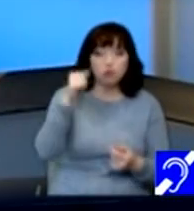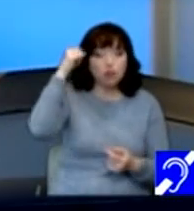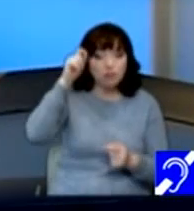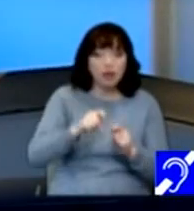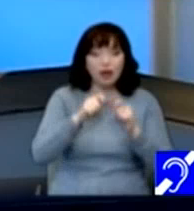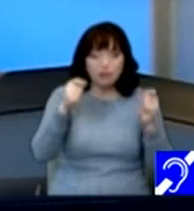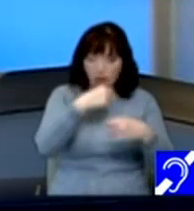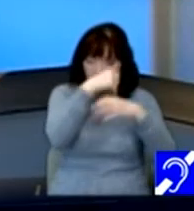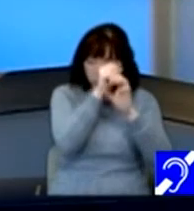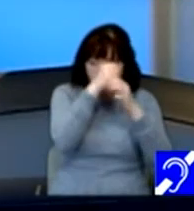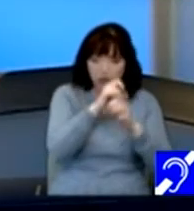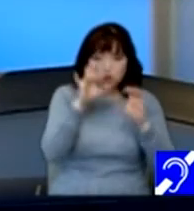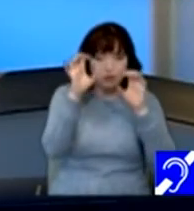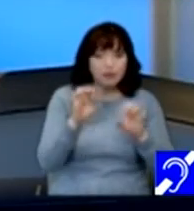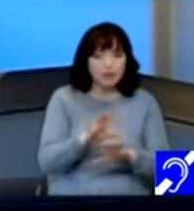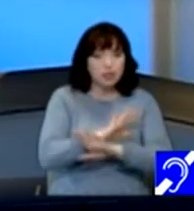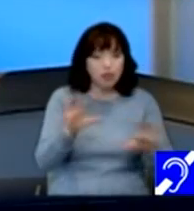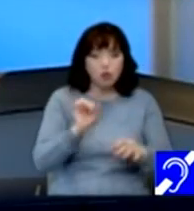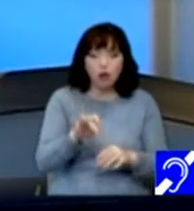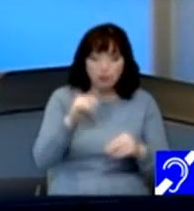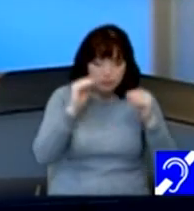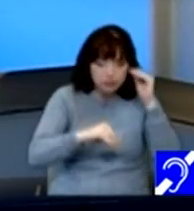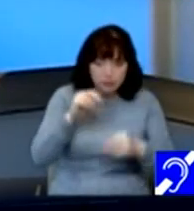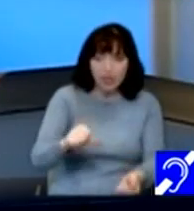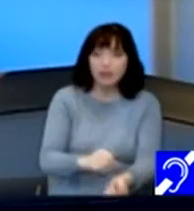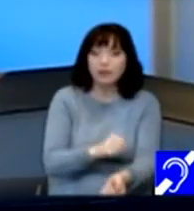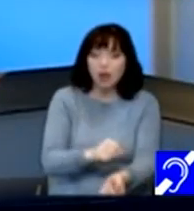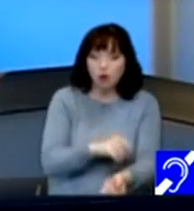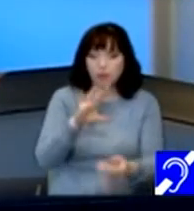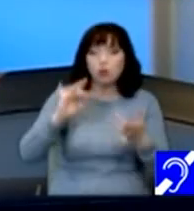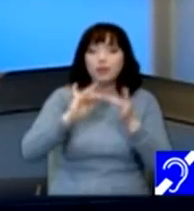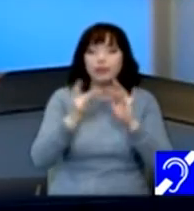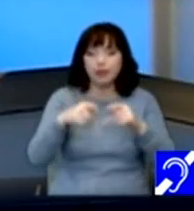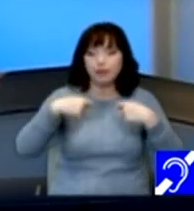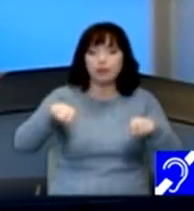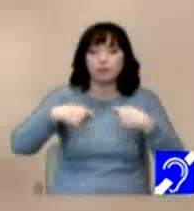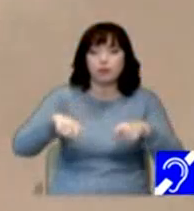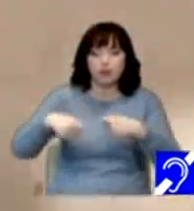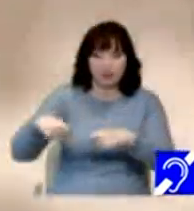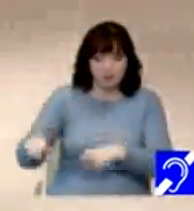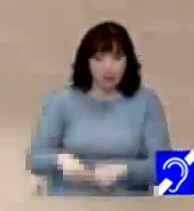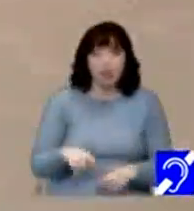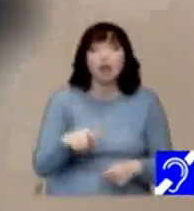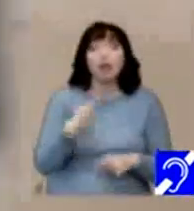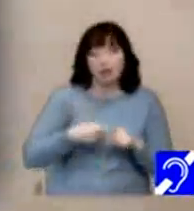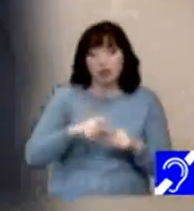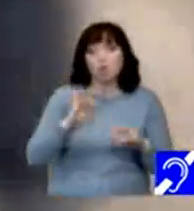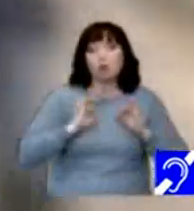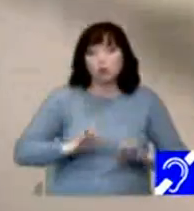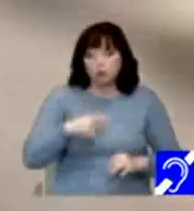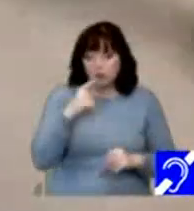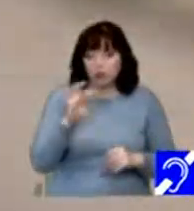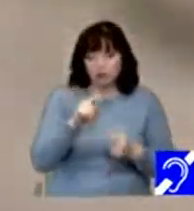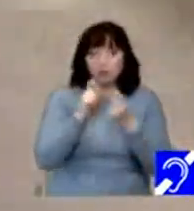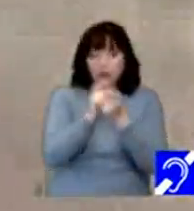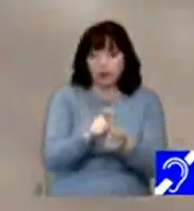un laborator ilegal de producere a drogurilor pe care le vindea apoi pe internet. Potrivit Procuraturii pentru Combaterea Criminalității